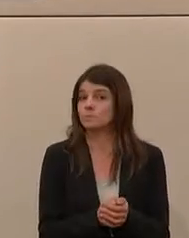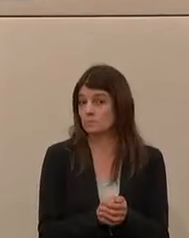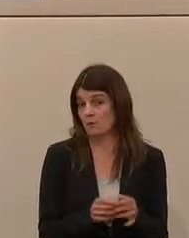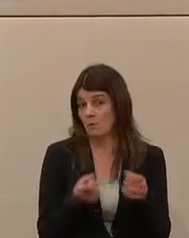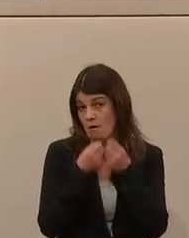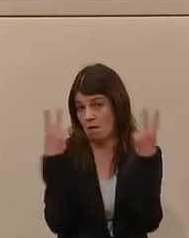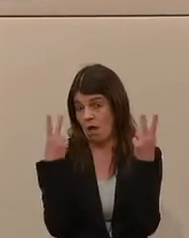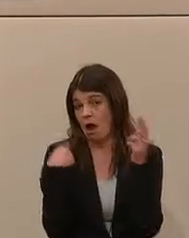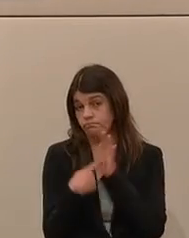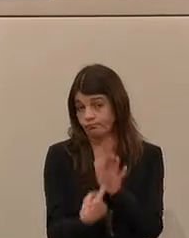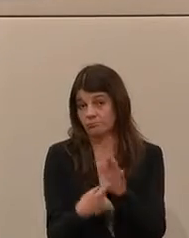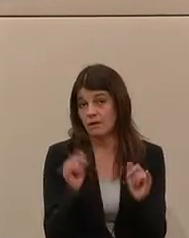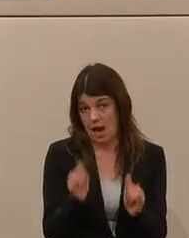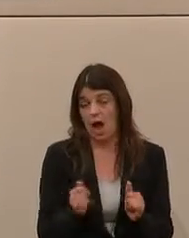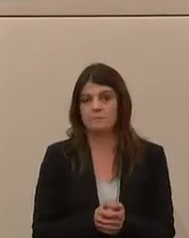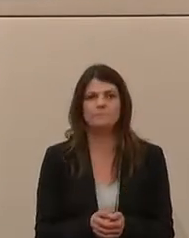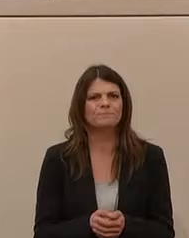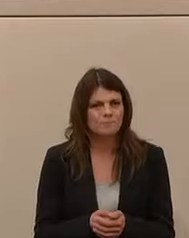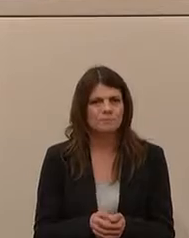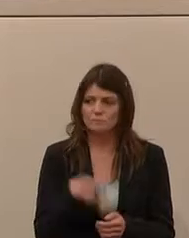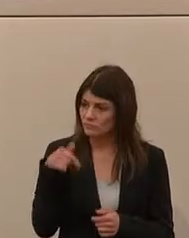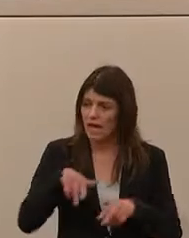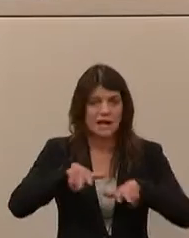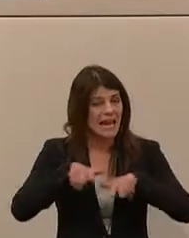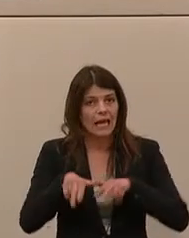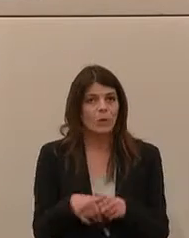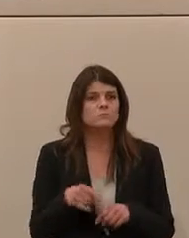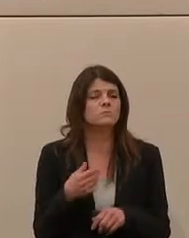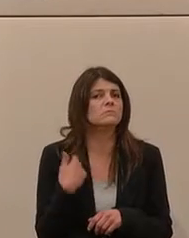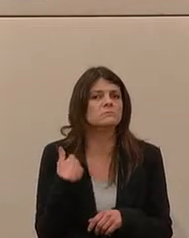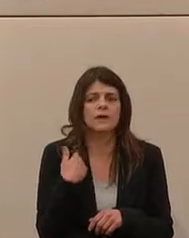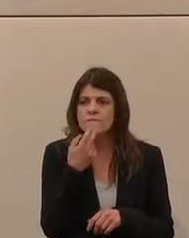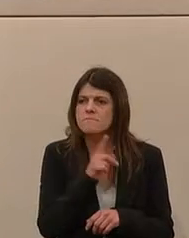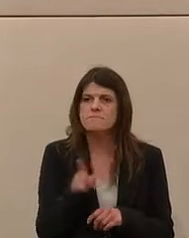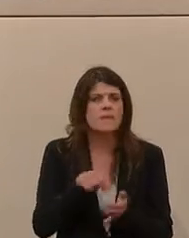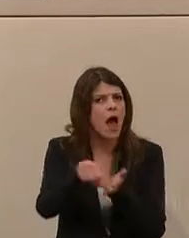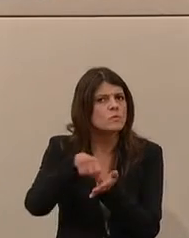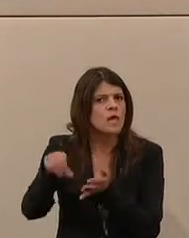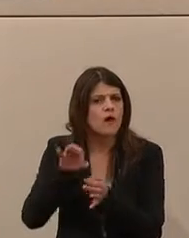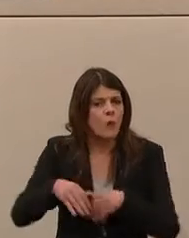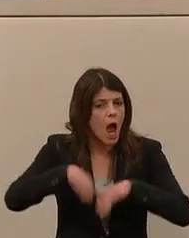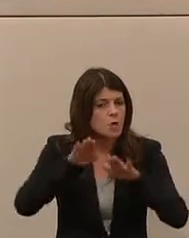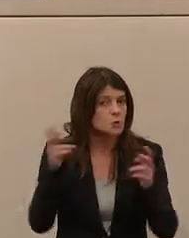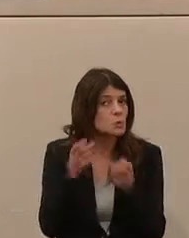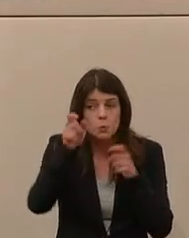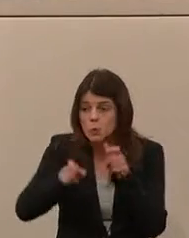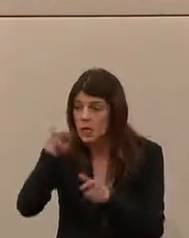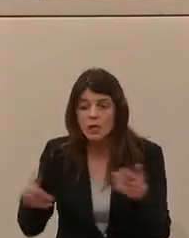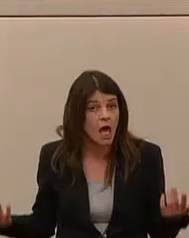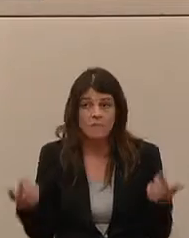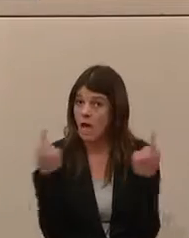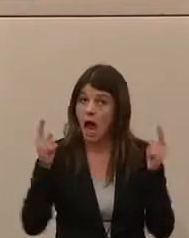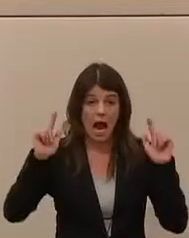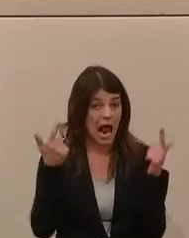muss man schon klar darauf hinweisen, dass es mit dieser Regierung eben keine Auszahlungen an Asylsuchende mehr geben wird. Wer